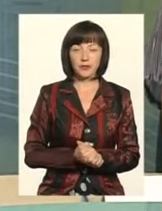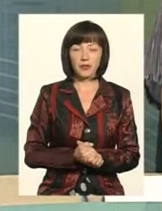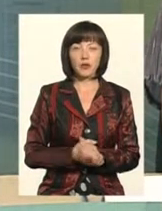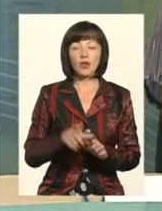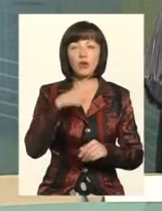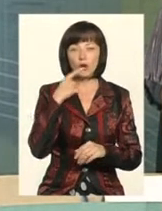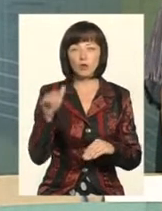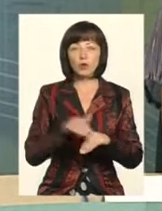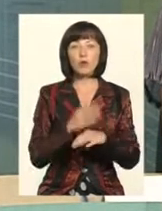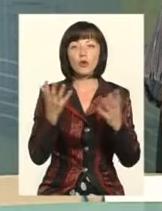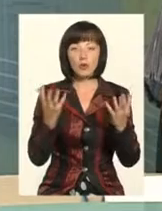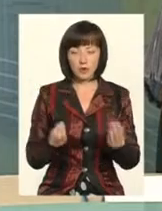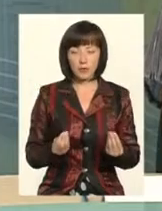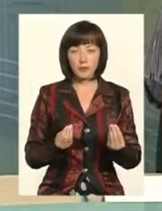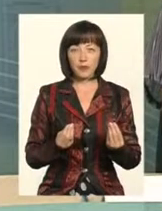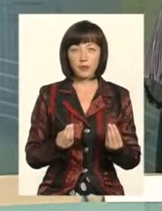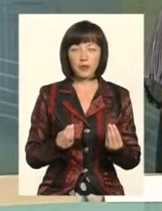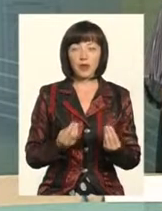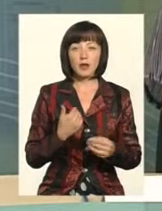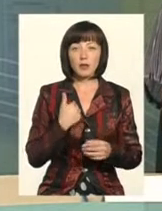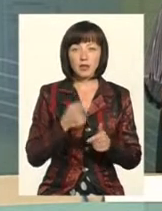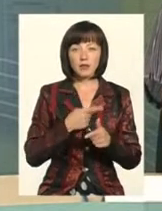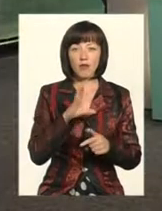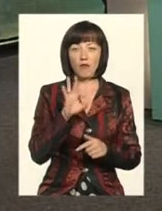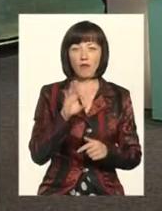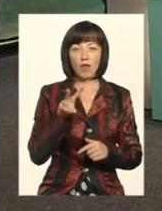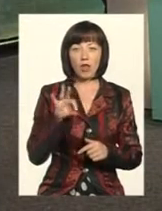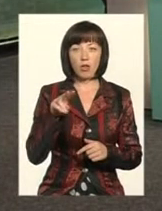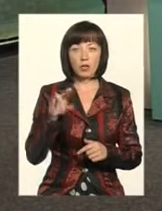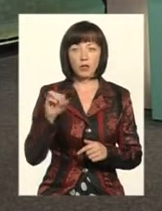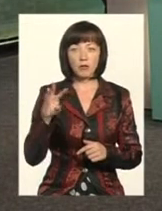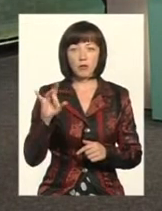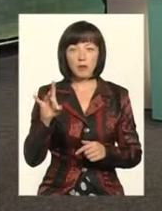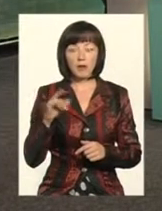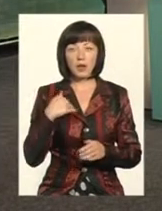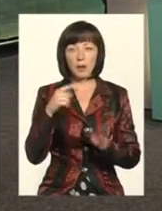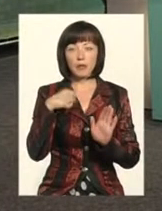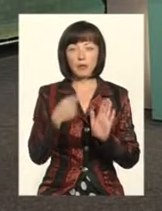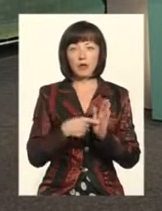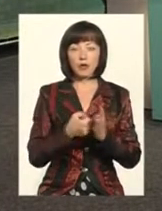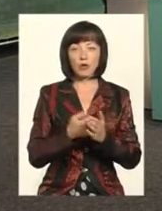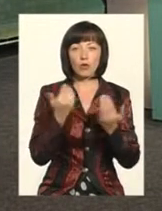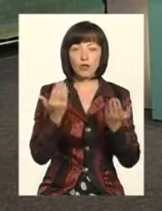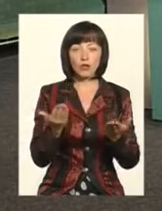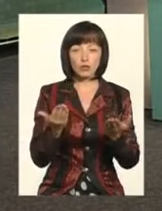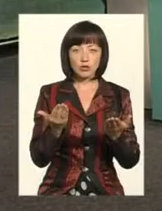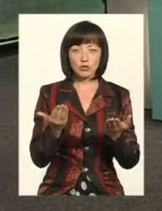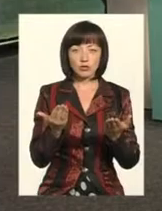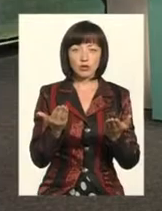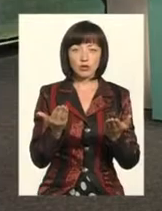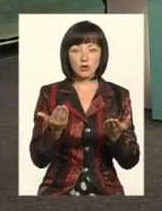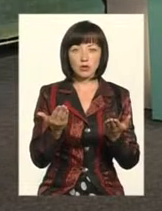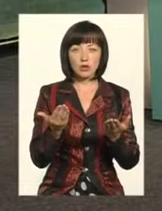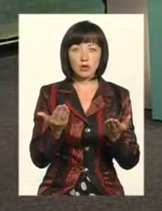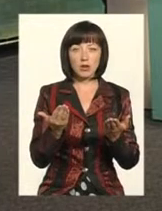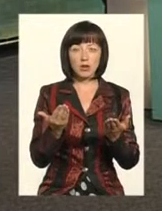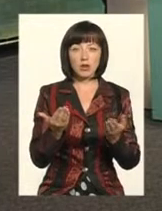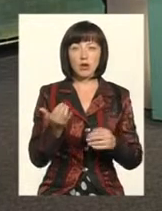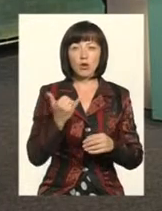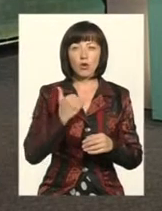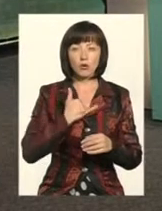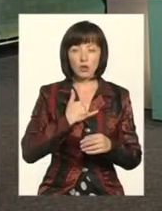Алло, доброго дня. Доброго здоров'я. Мене звуть Володимир. Я таке питання до вашого головного. Значить, у нас